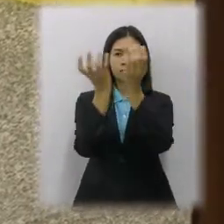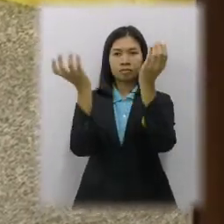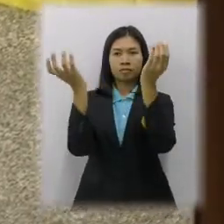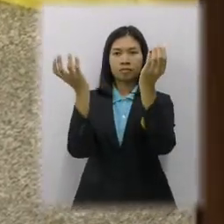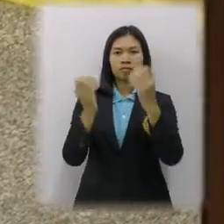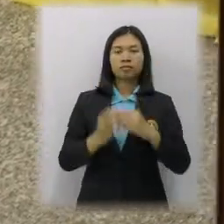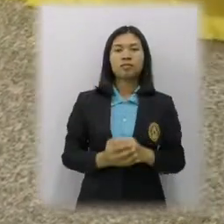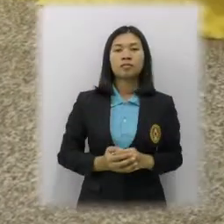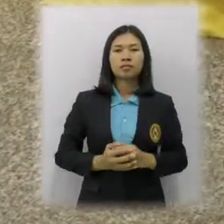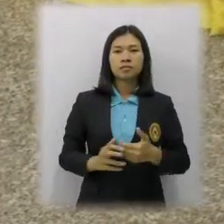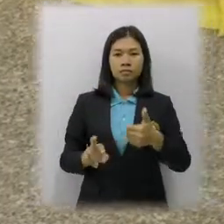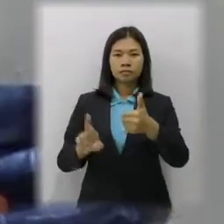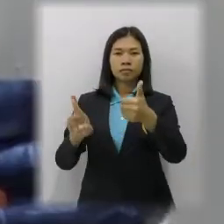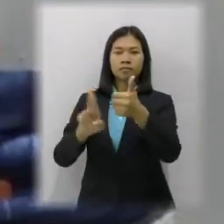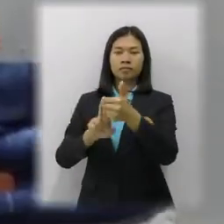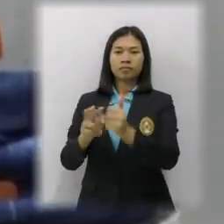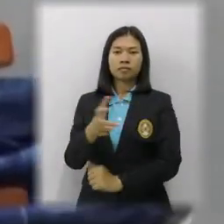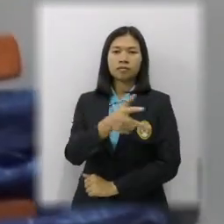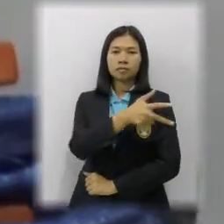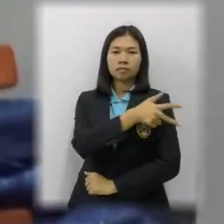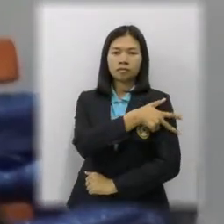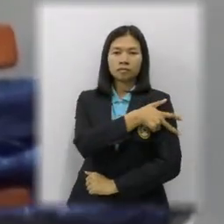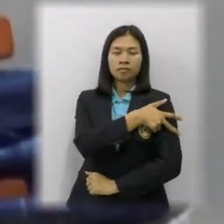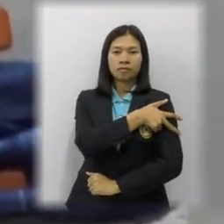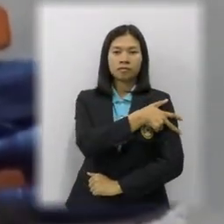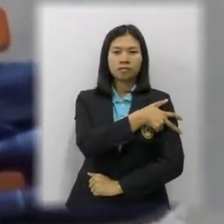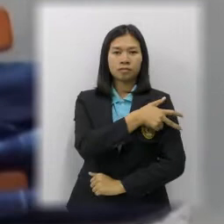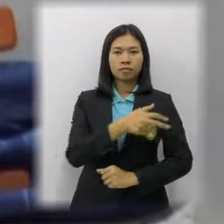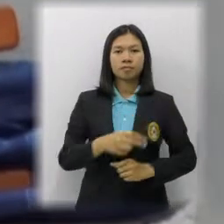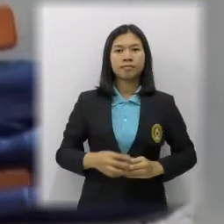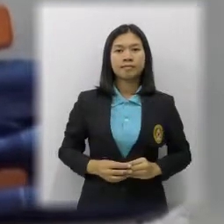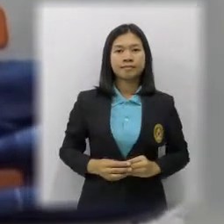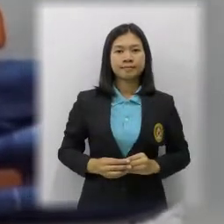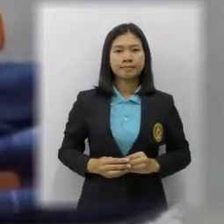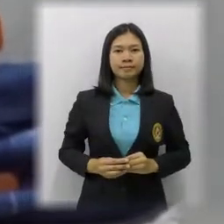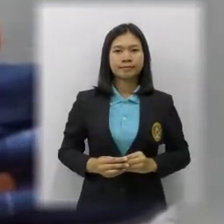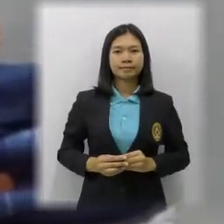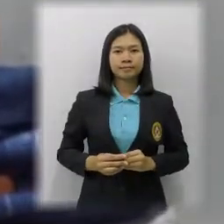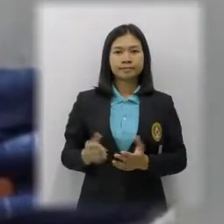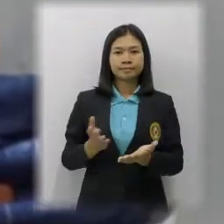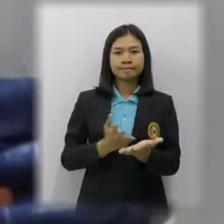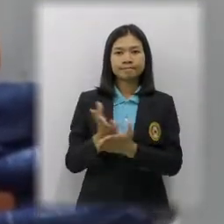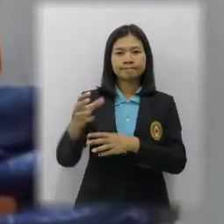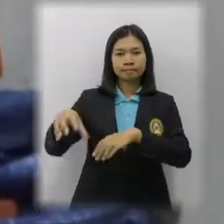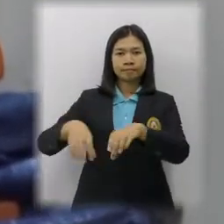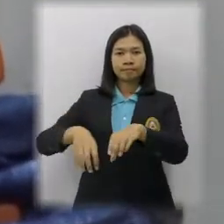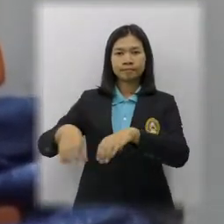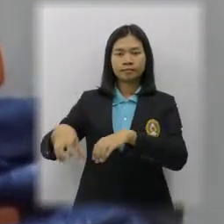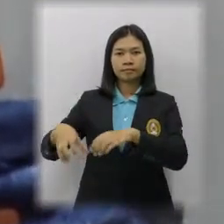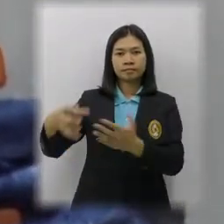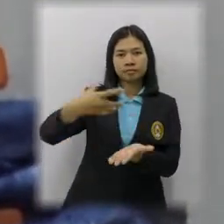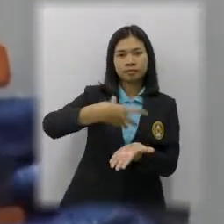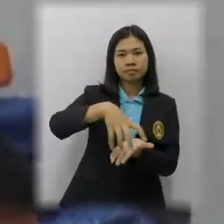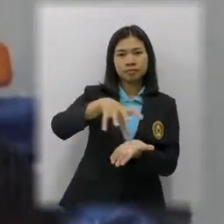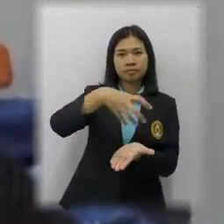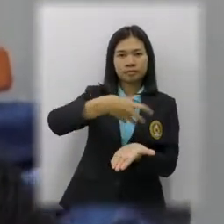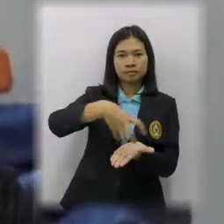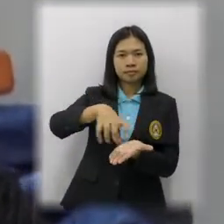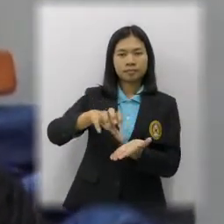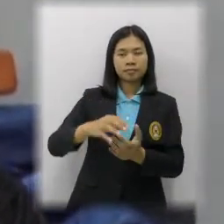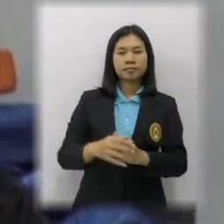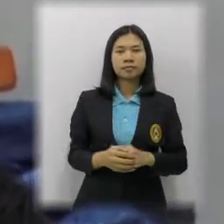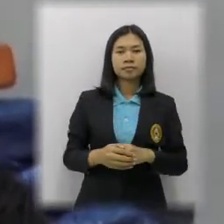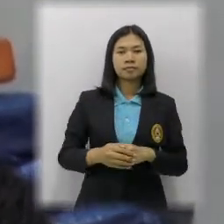ญโดยมีรองศาสตราจารย์ดร.จิตติกิตติเลิศไพศาลคณบดีคณะวิทยาการจัดการกล่าวรายง